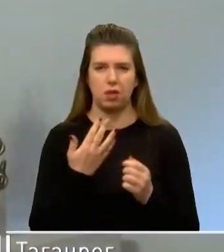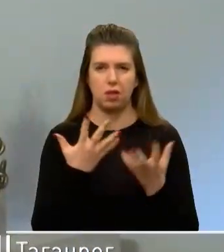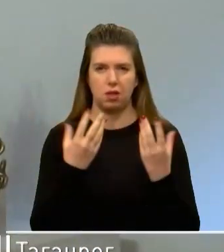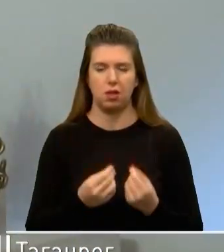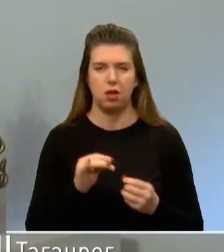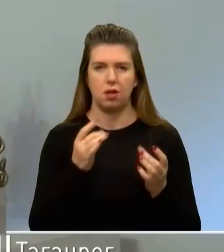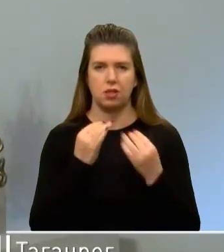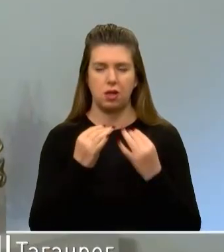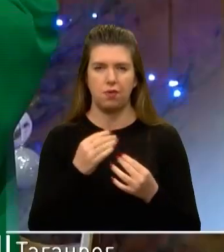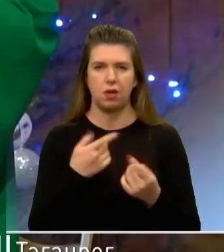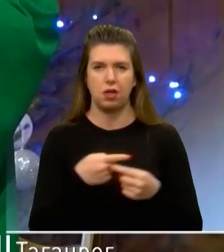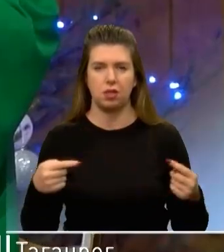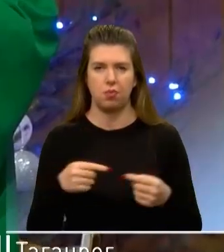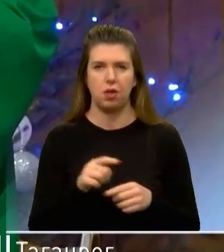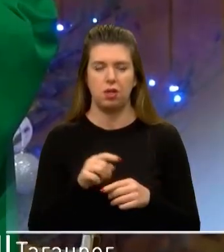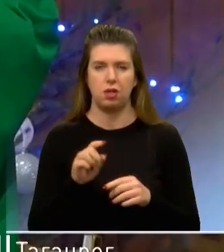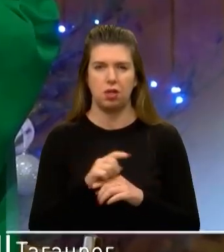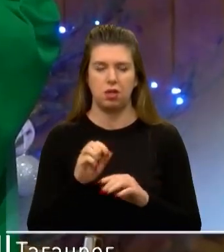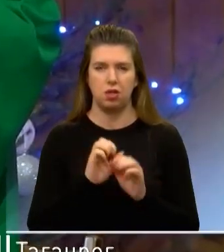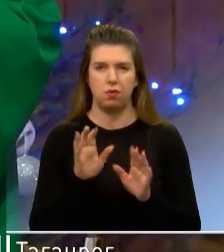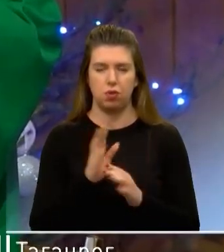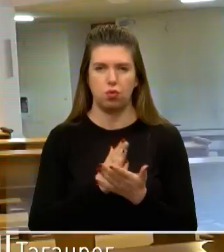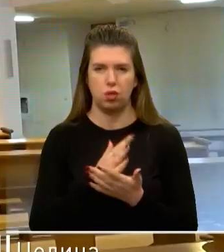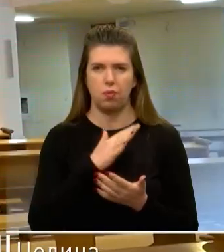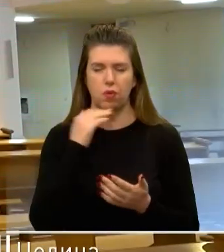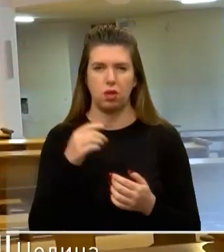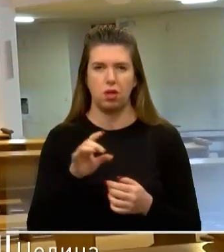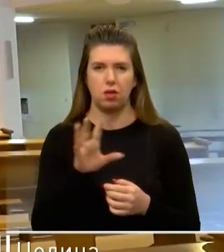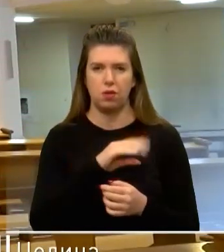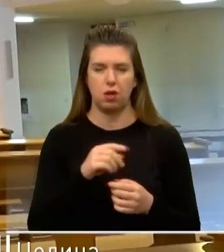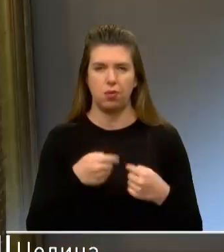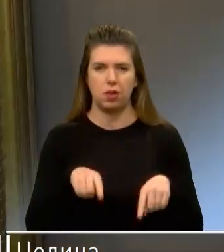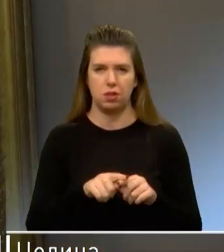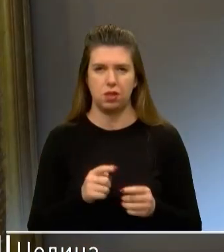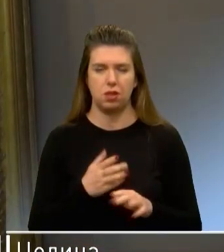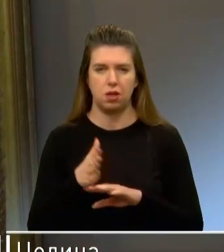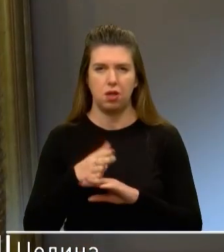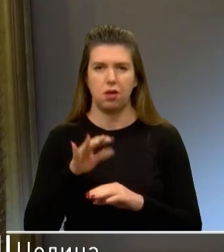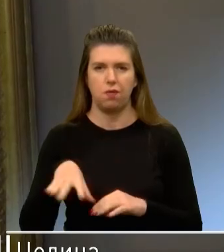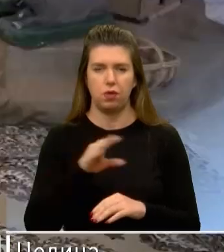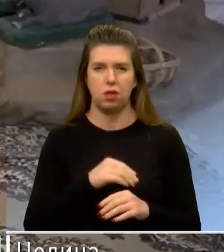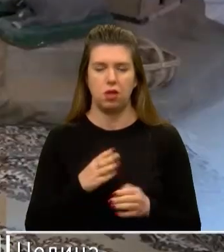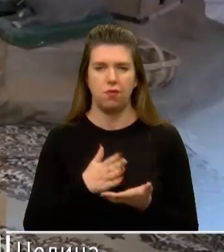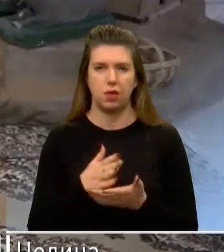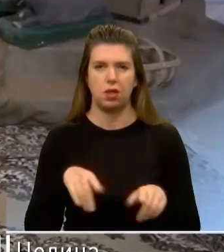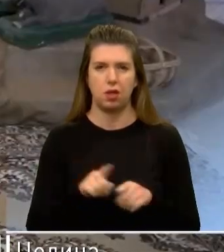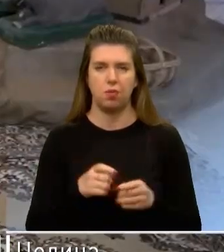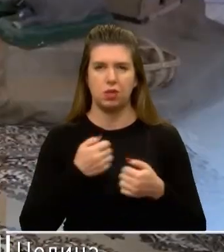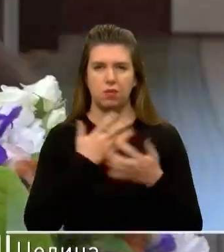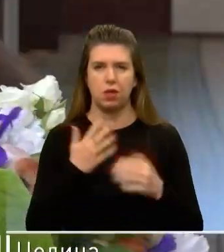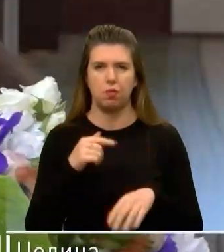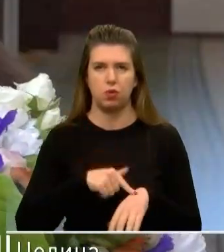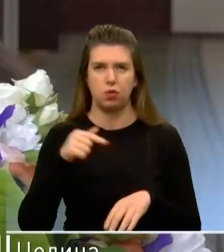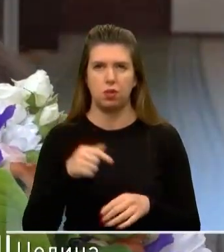дней разговаривали с разными священнослужителями были во многих религиозных учреждениях и отовсюду Мы выходили с таким светлым